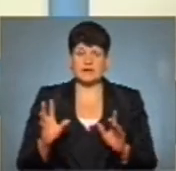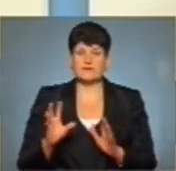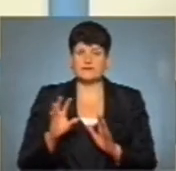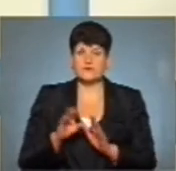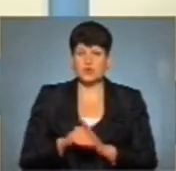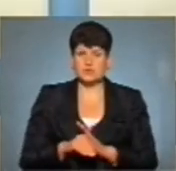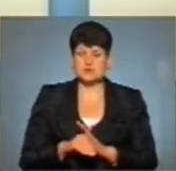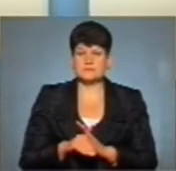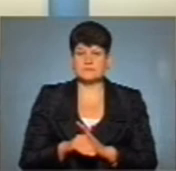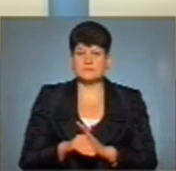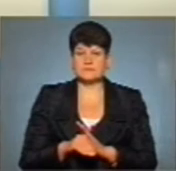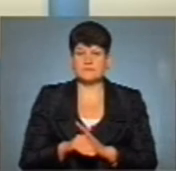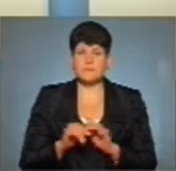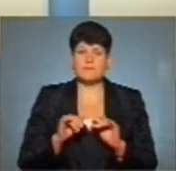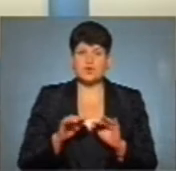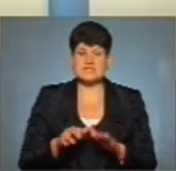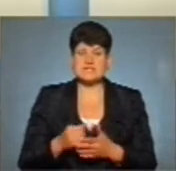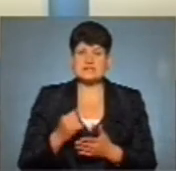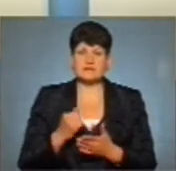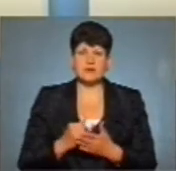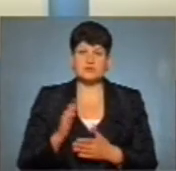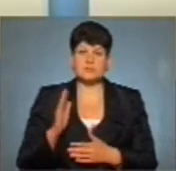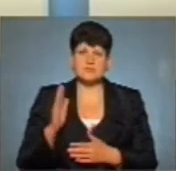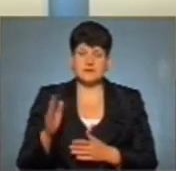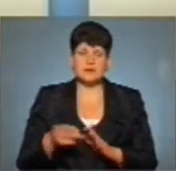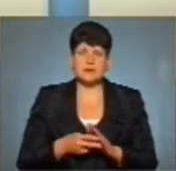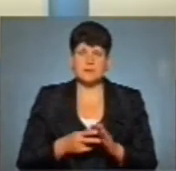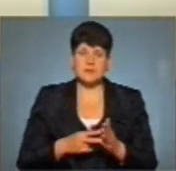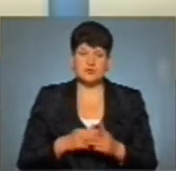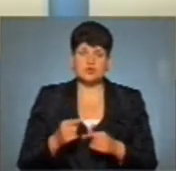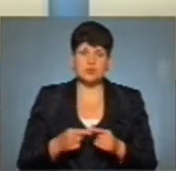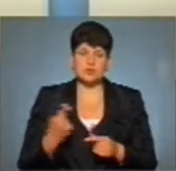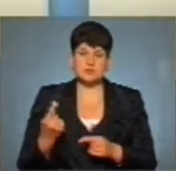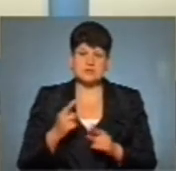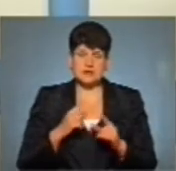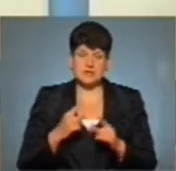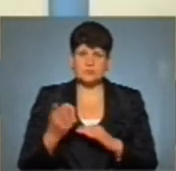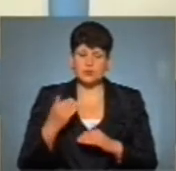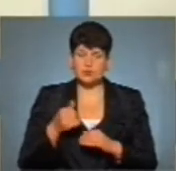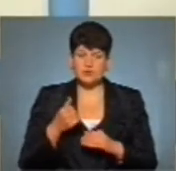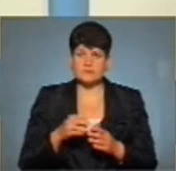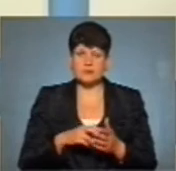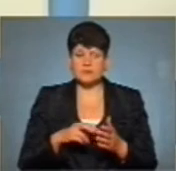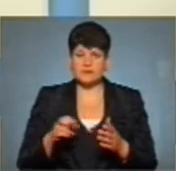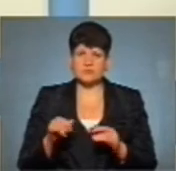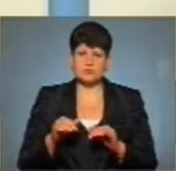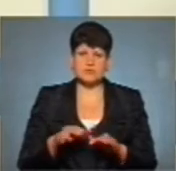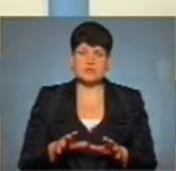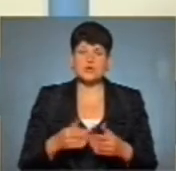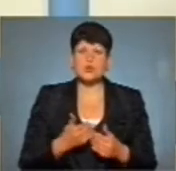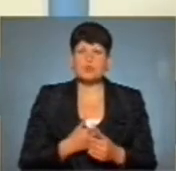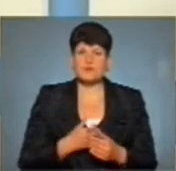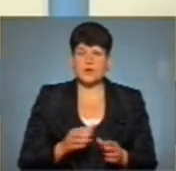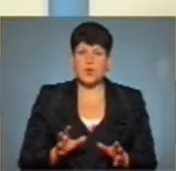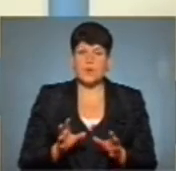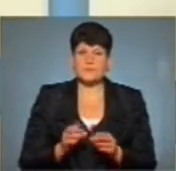вносять, скажімо, процес затвердження перспективних планів через обласні ради в минулому році були виведені з процесу добровільного об'єднання,